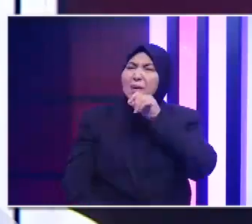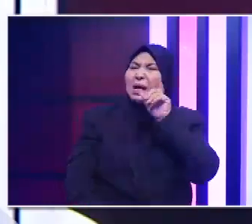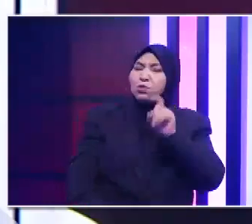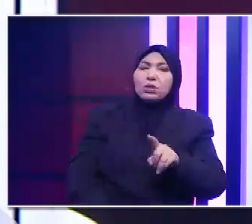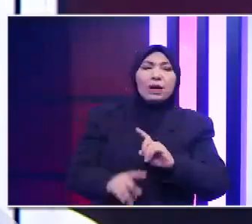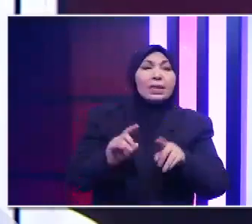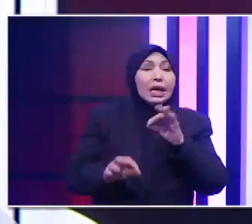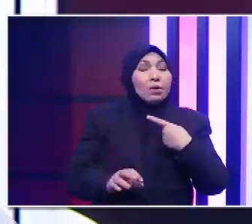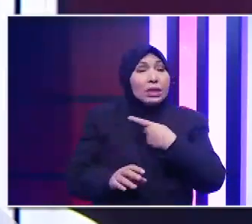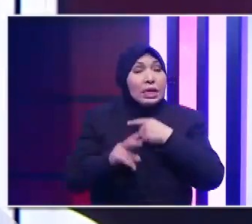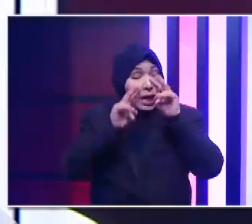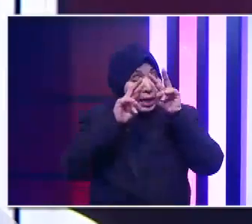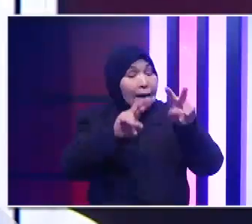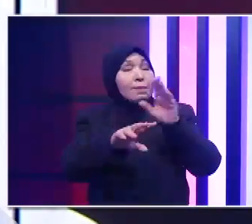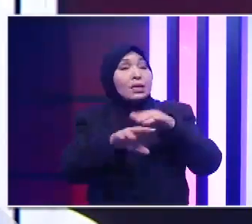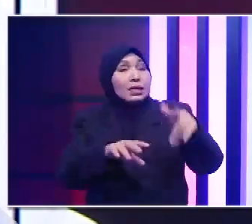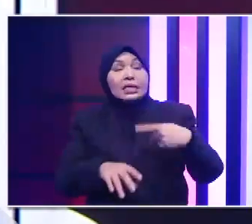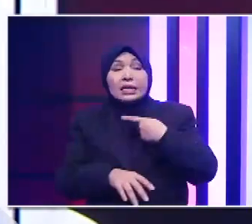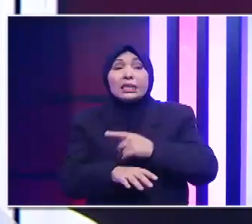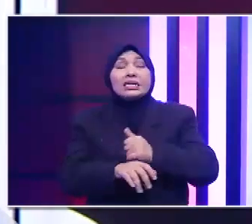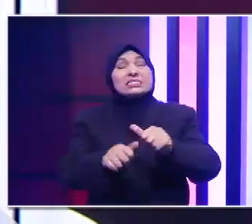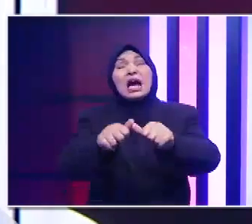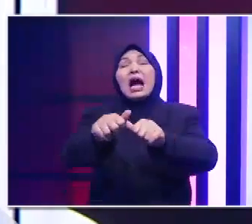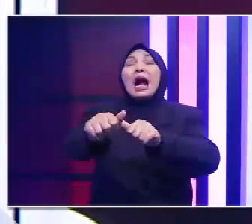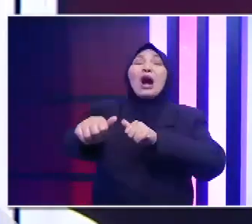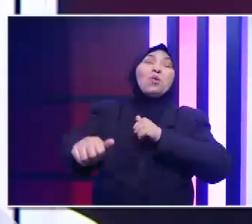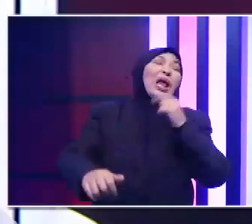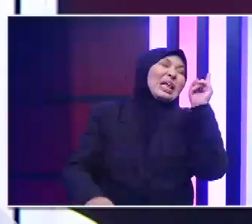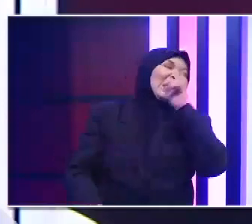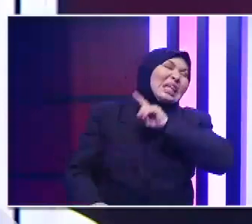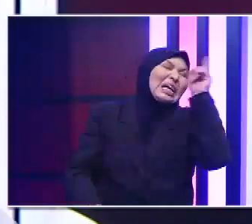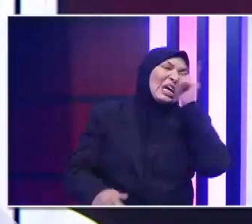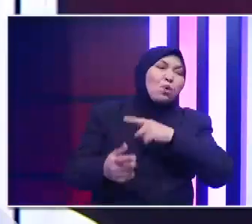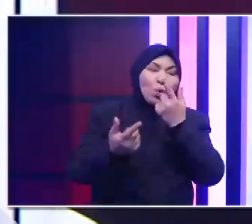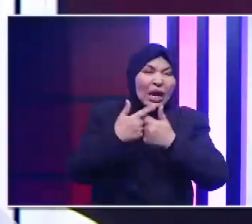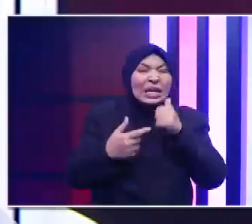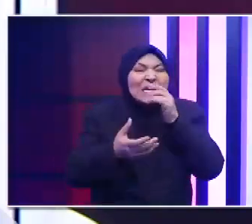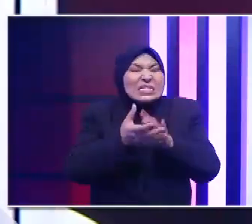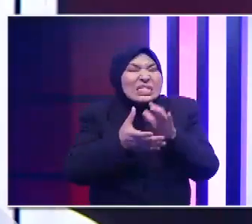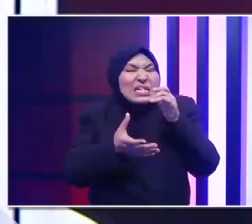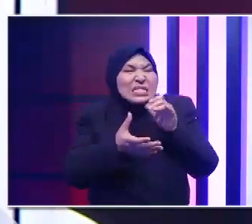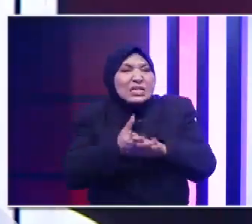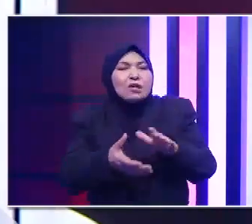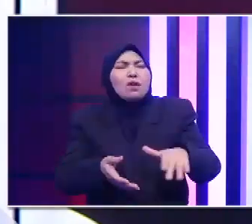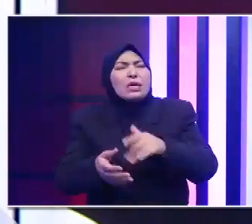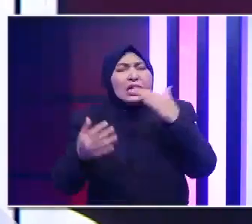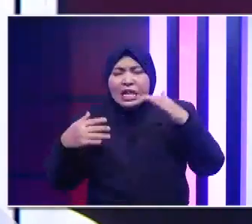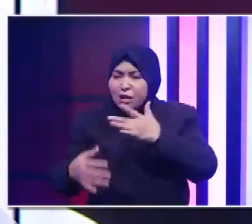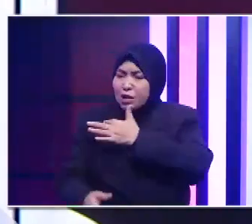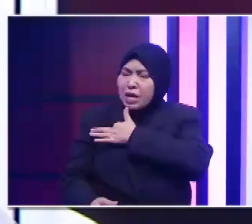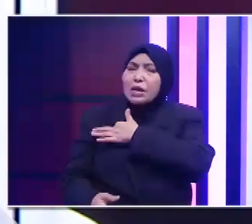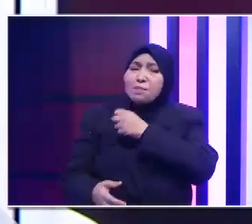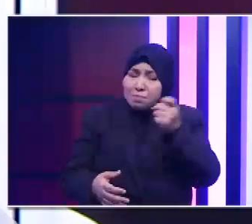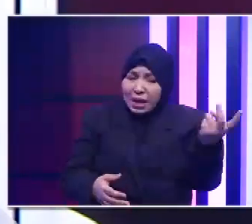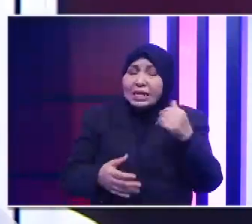Hapus semua kalau kita melihat kepada mereka qp jauh lagi truk berbanding Amerika keimanan mereka jauh lebih tinggi